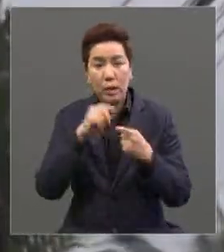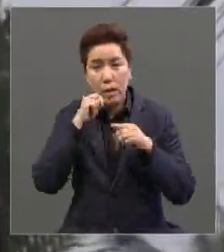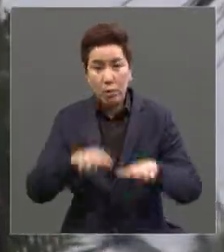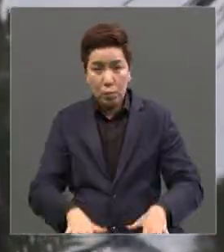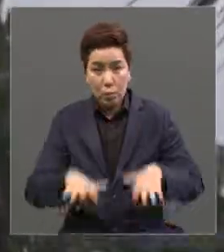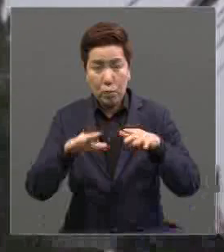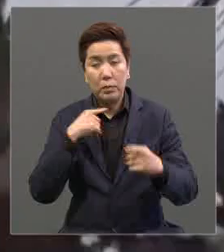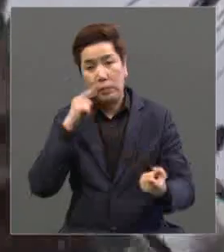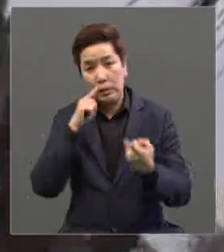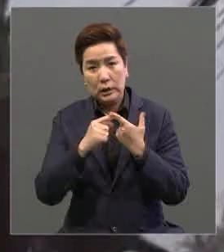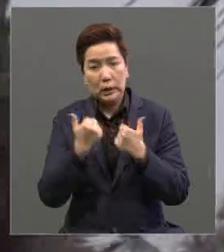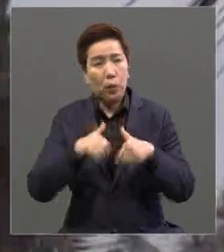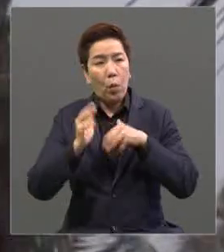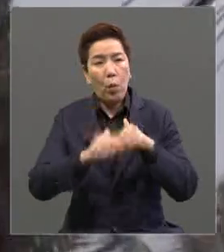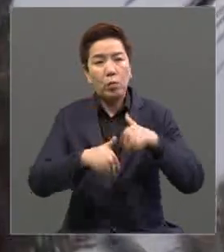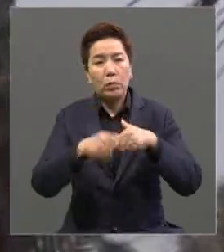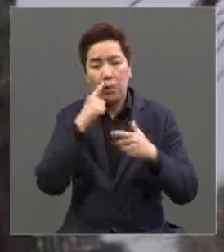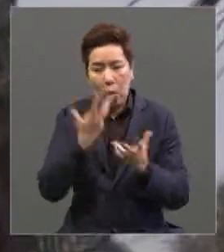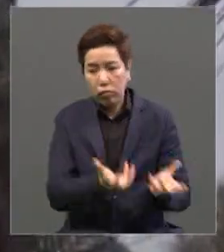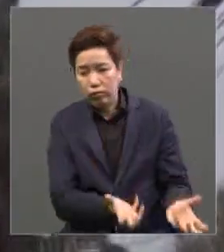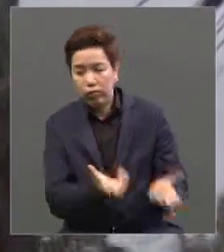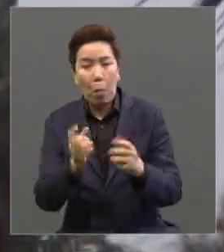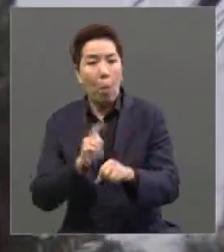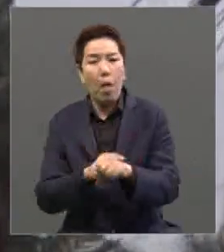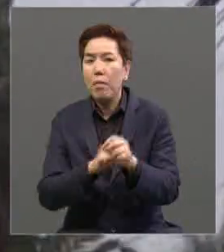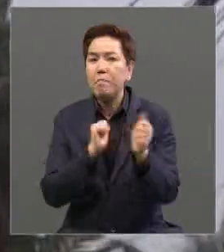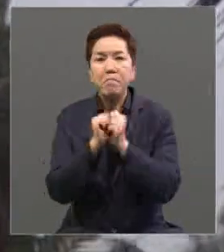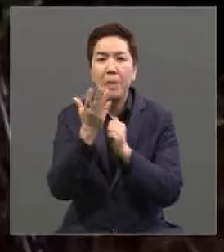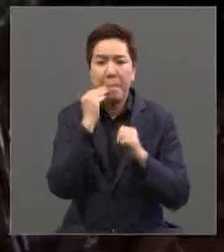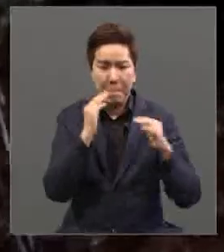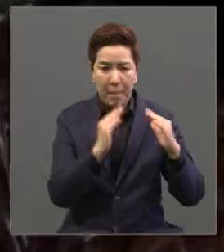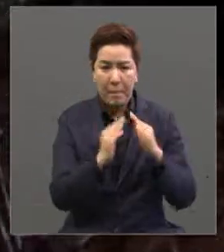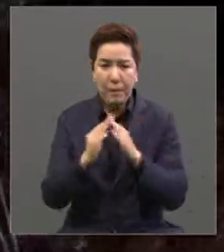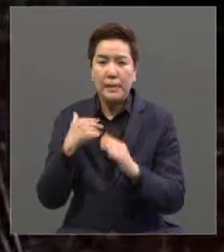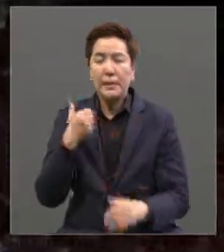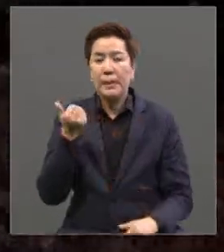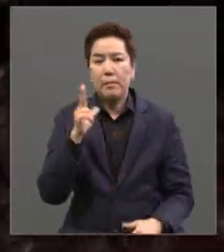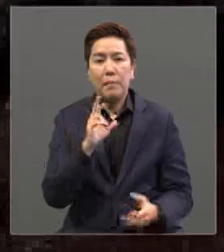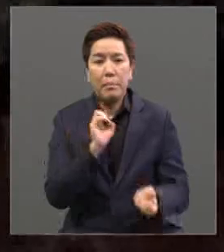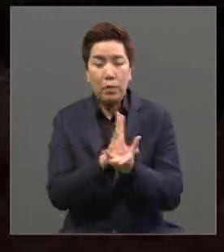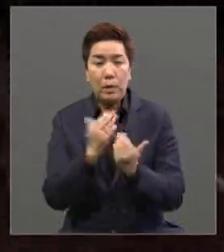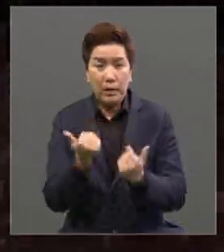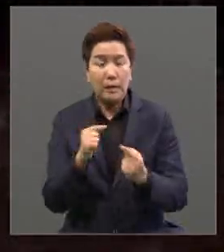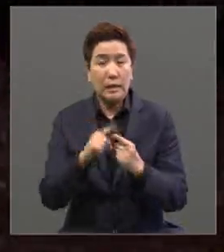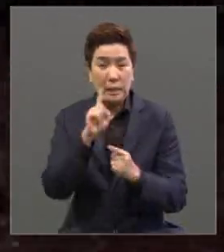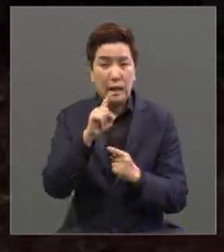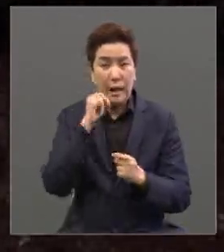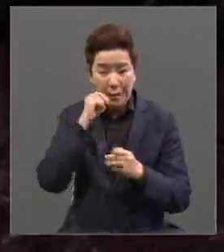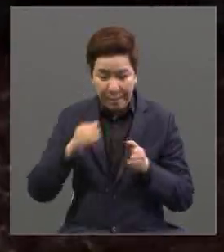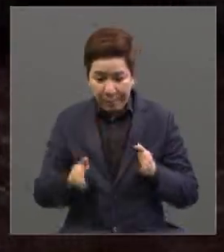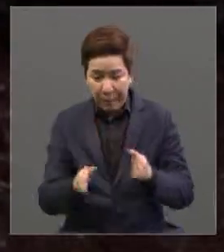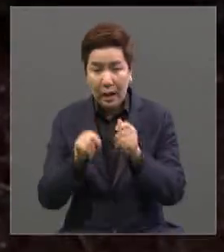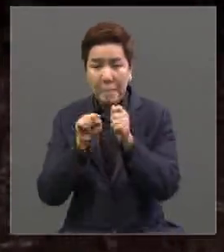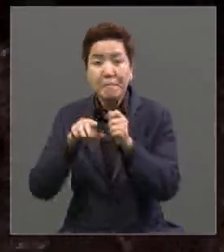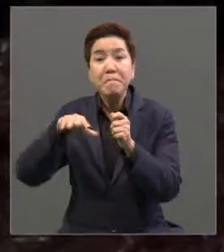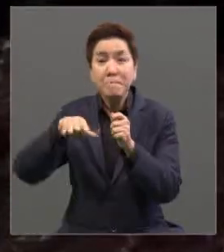ำท่วมเพราะว่าพี่น้องประชาชนเนี่ยขนของขึ้นที่สูงไม่ทัน13หลังคาเรือนขณะที่ในลำคลอง2แพรกนะครับอำเ